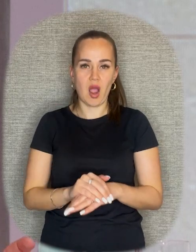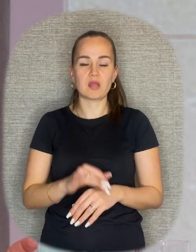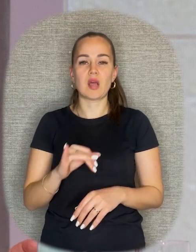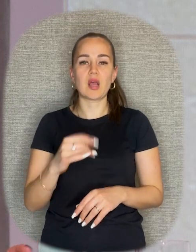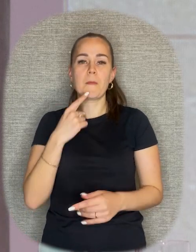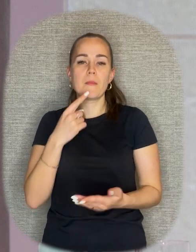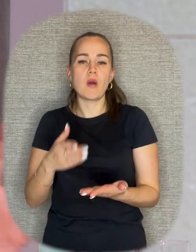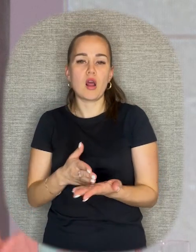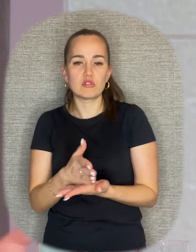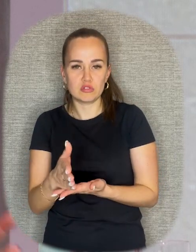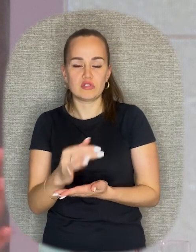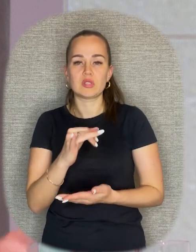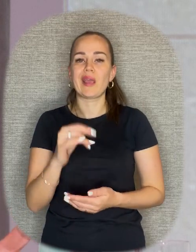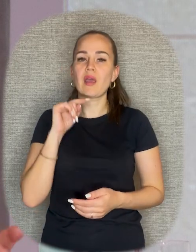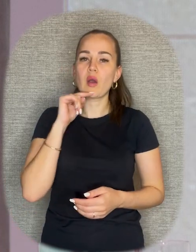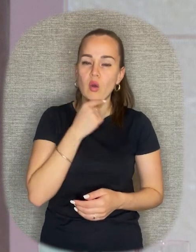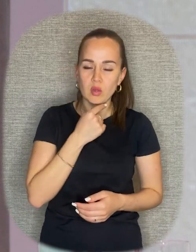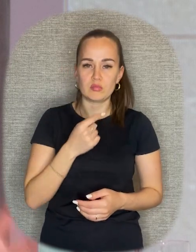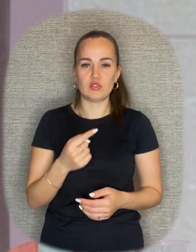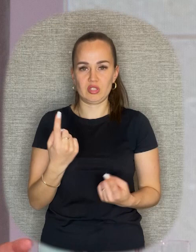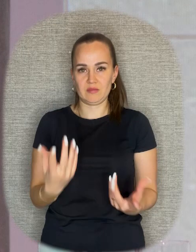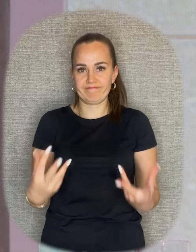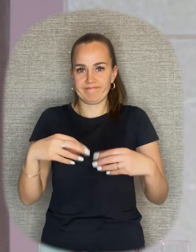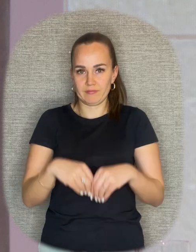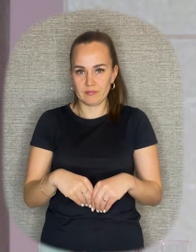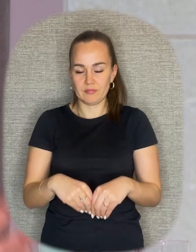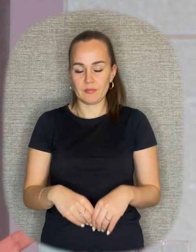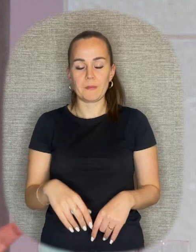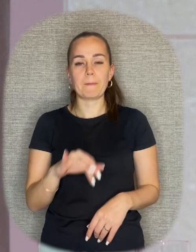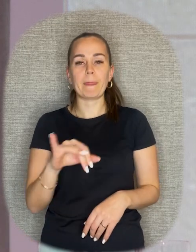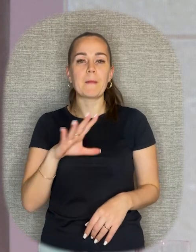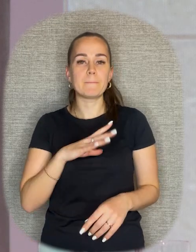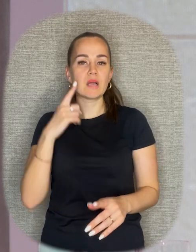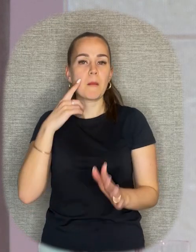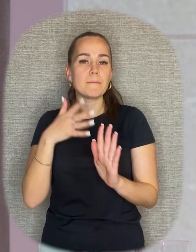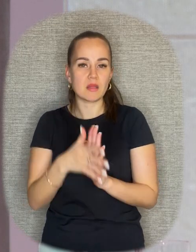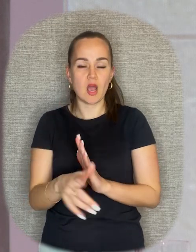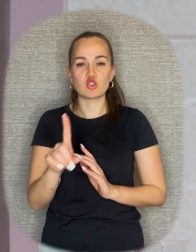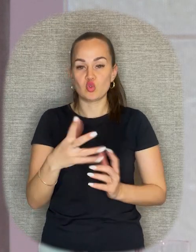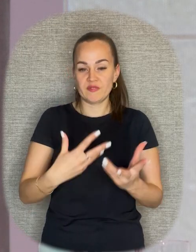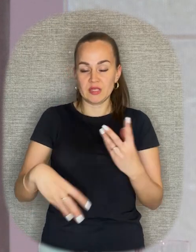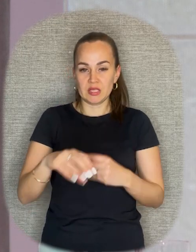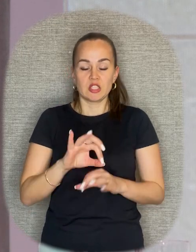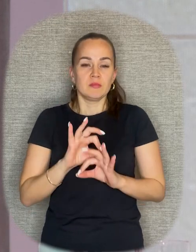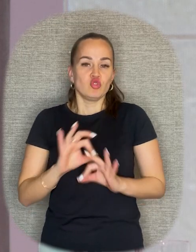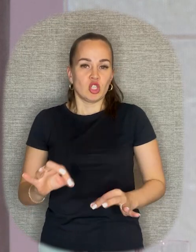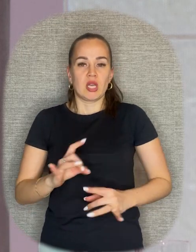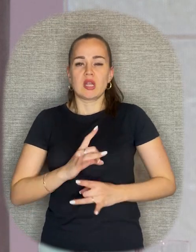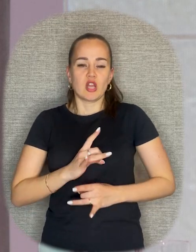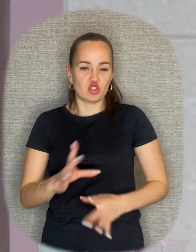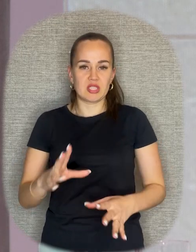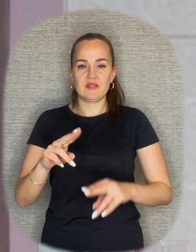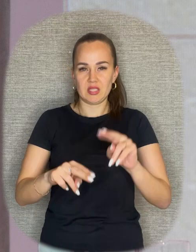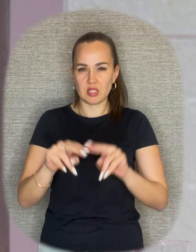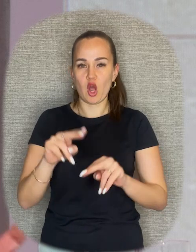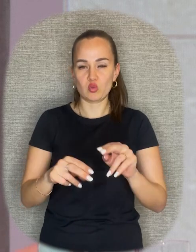целый клубок каких-то факторов и политических и экономических Кроме того конечно было понятно что вот